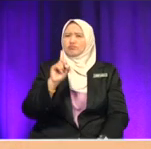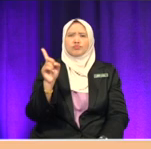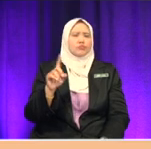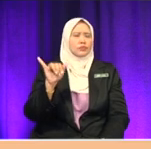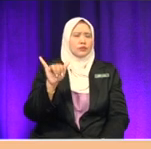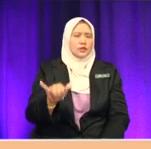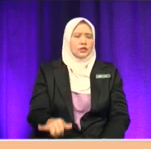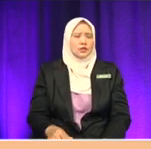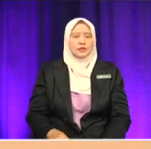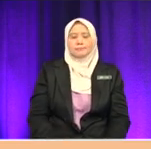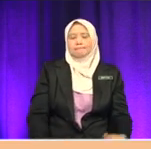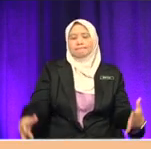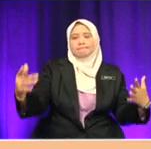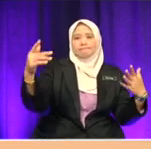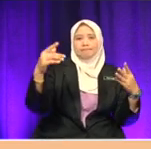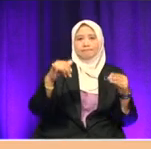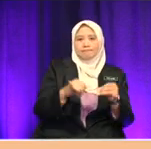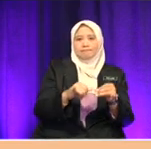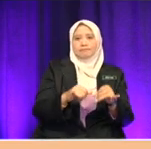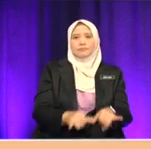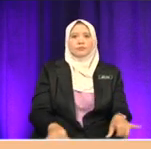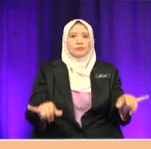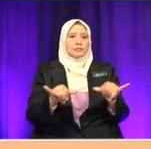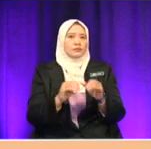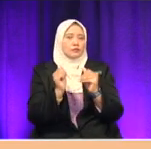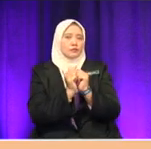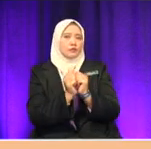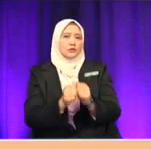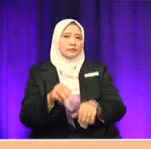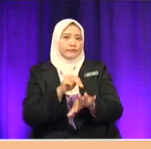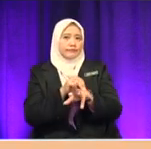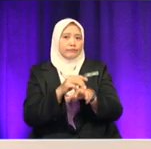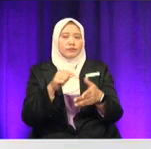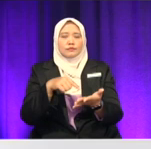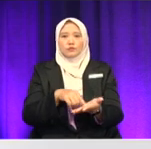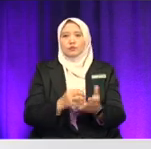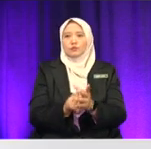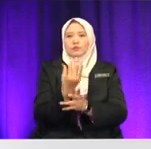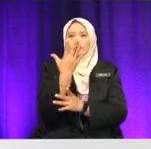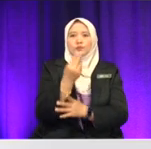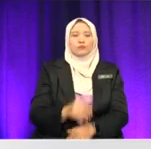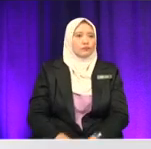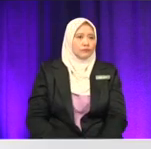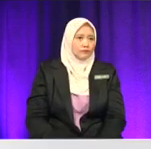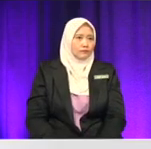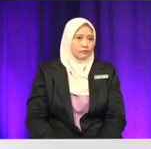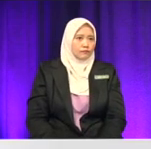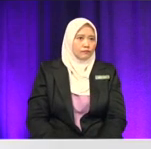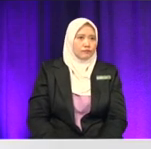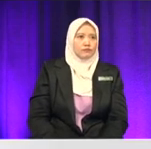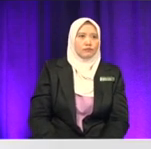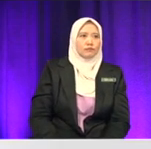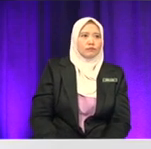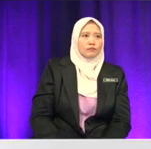paling sesuai untuk pertumbuhan mikroorganisma. Siapa nak cuba? Saya nak cuba, cikgu. Okey, dipersilakan